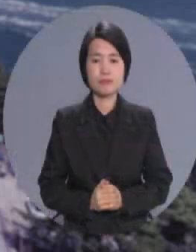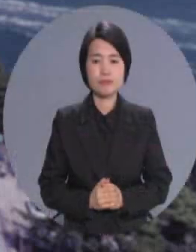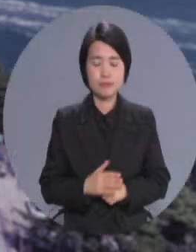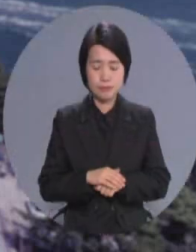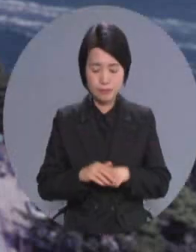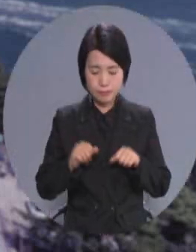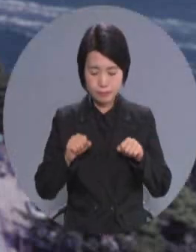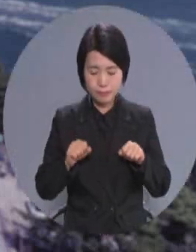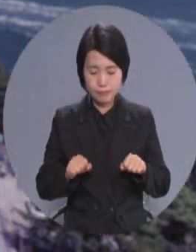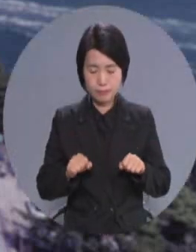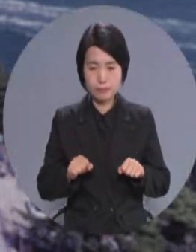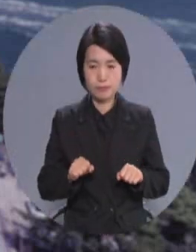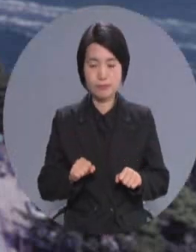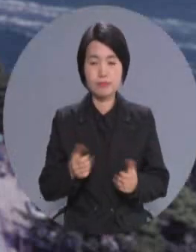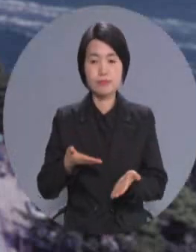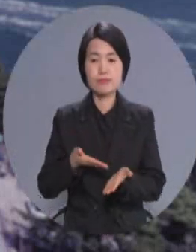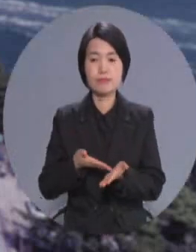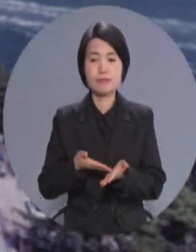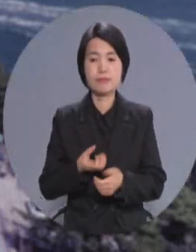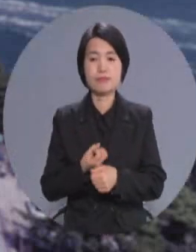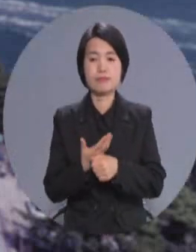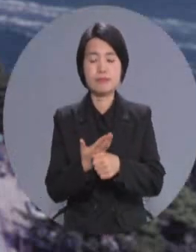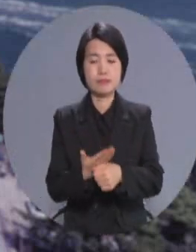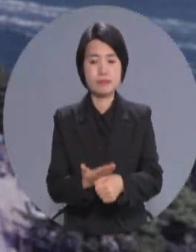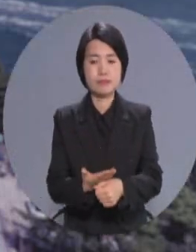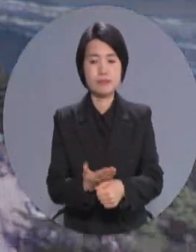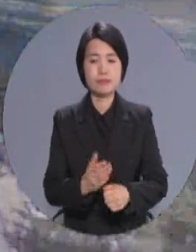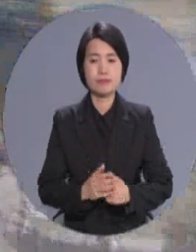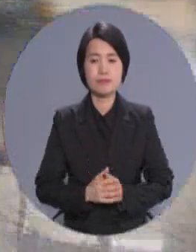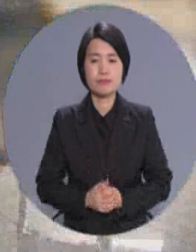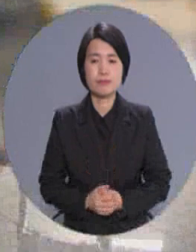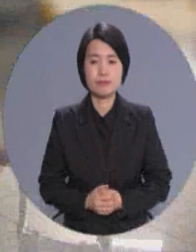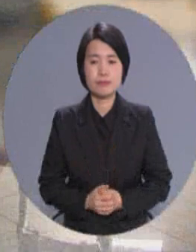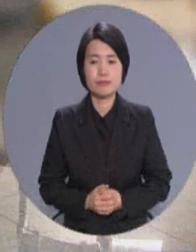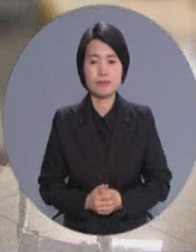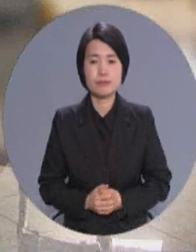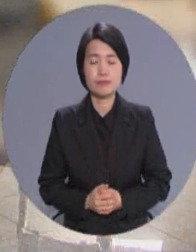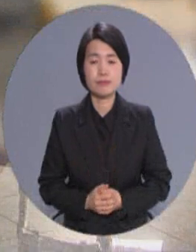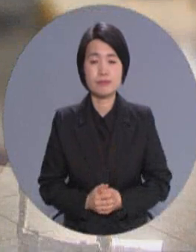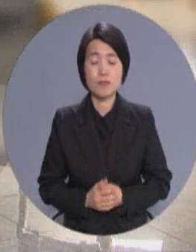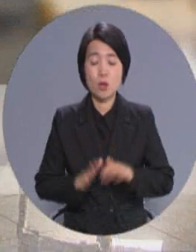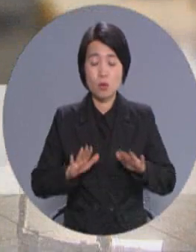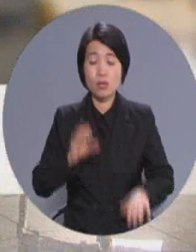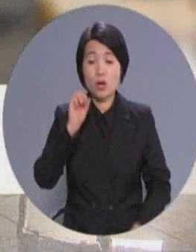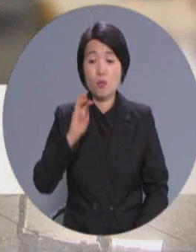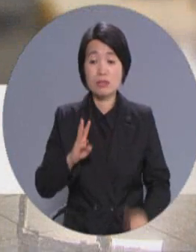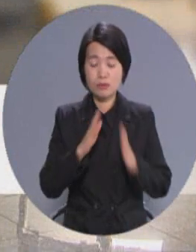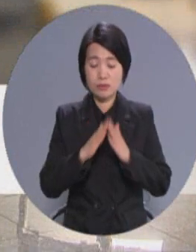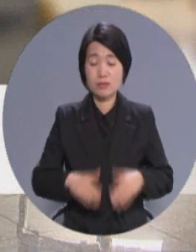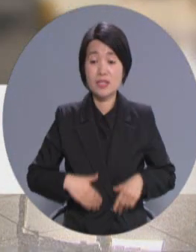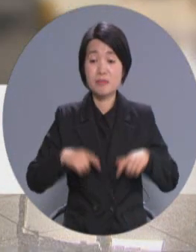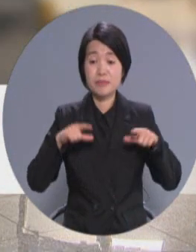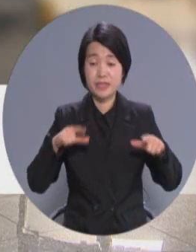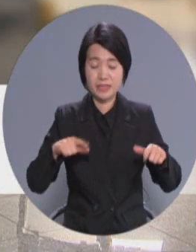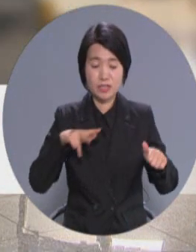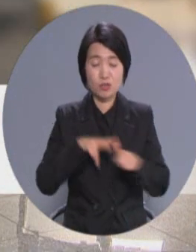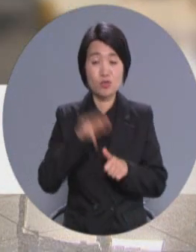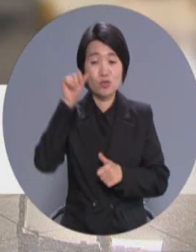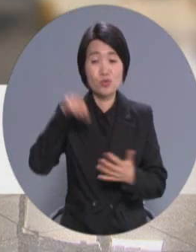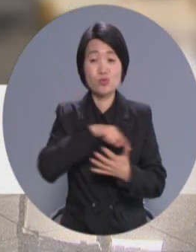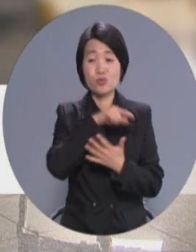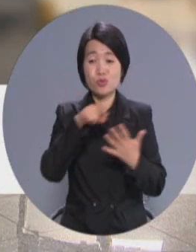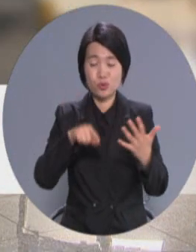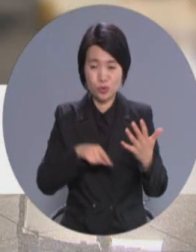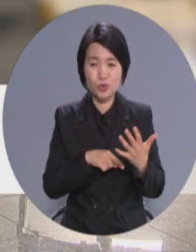여러분 안녕하십니까 여수 NBC 뉴스 데스크입니다 민주당 공천 대상자 선정과 관련해 오늘